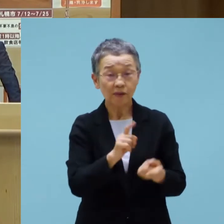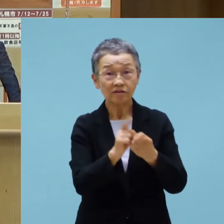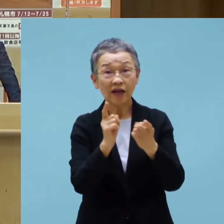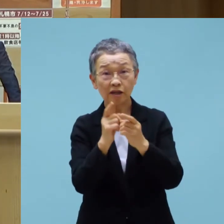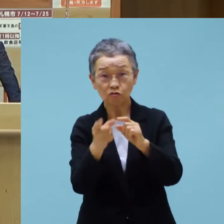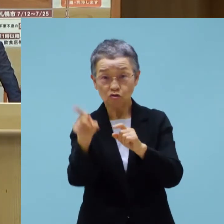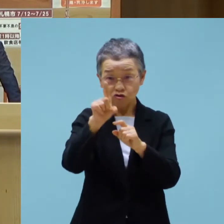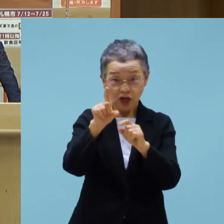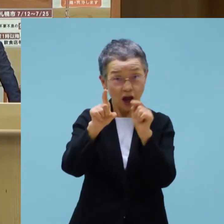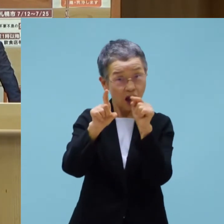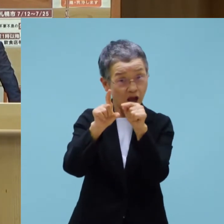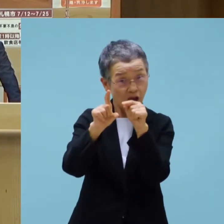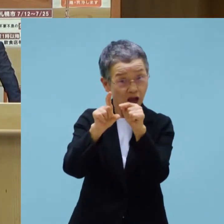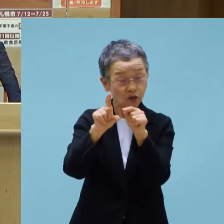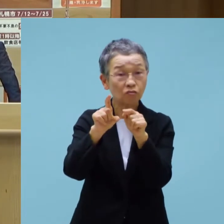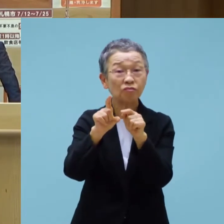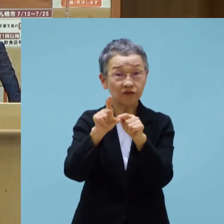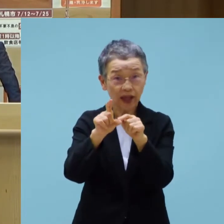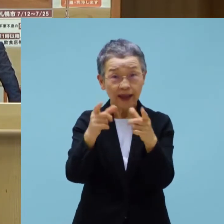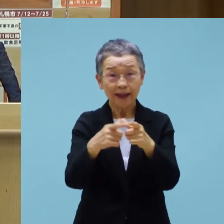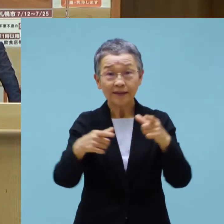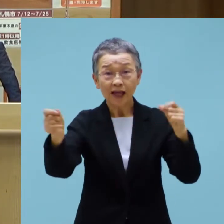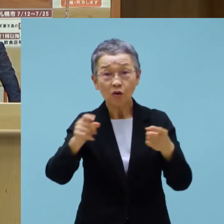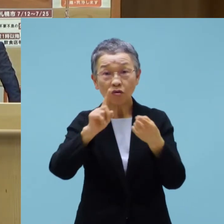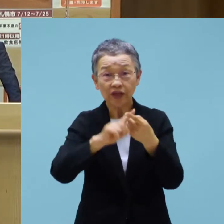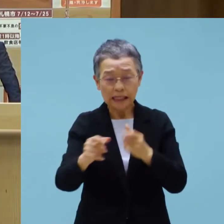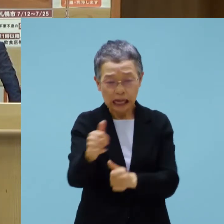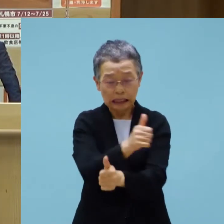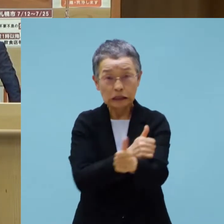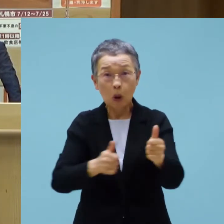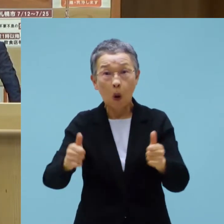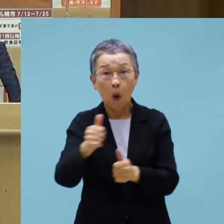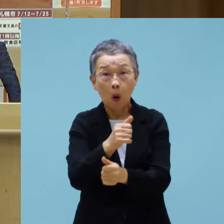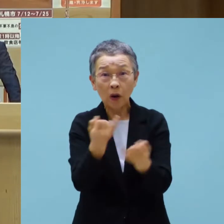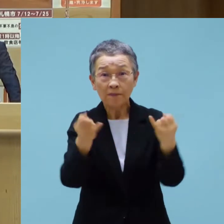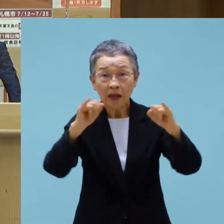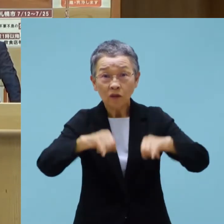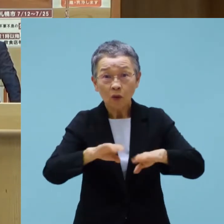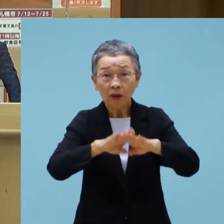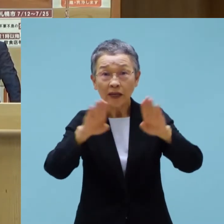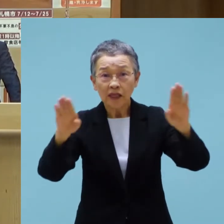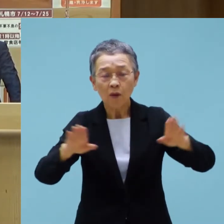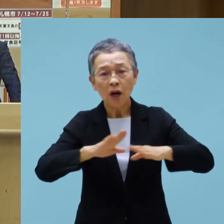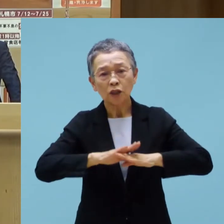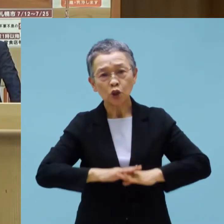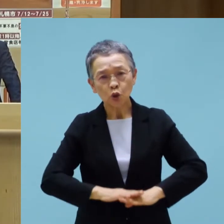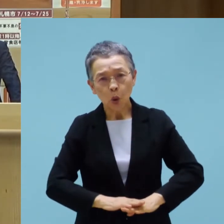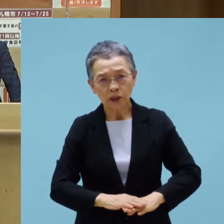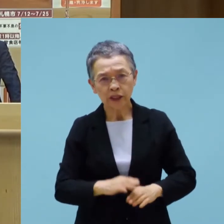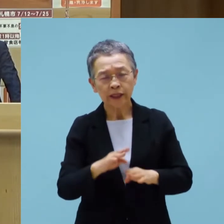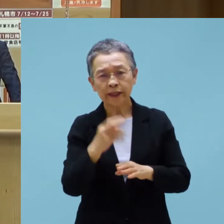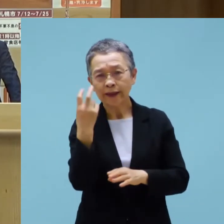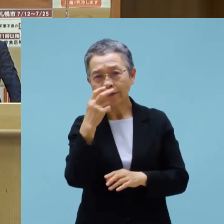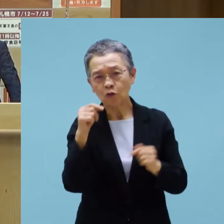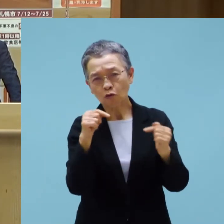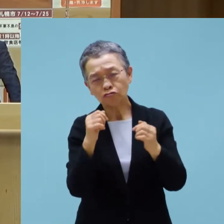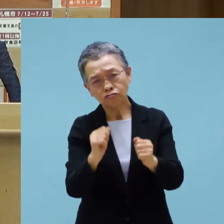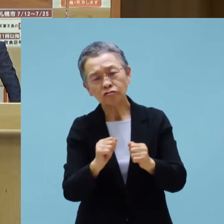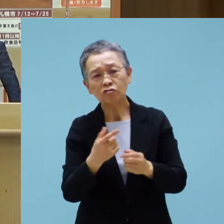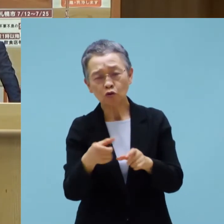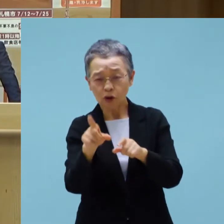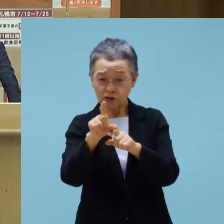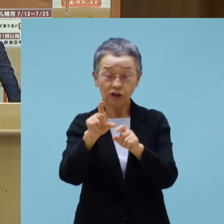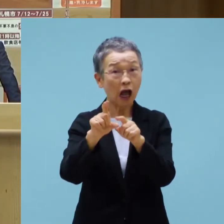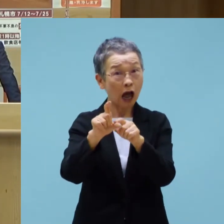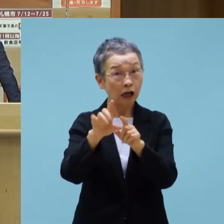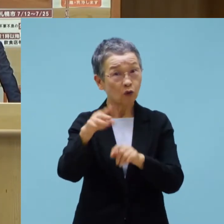で、あの全国的な移動が見込まれるイベントの開催は慎重に検討というところをまあ追加されることになると思うんですが、